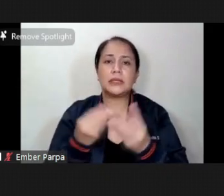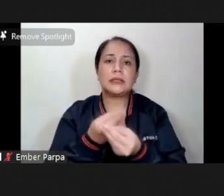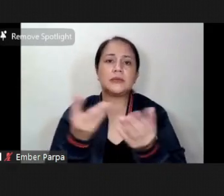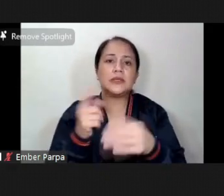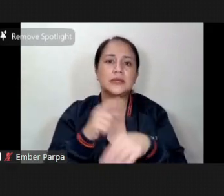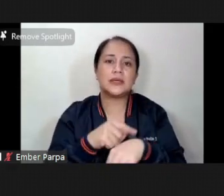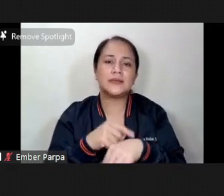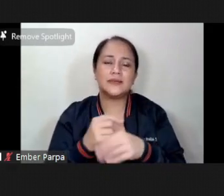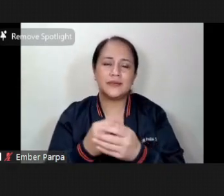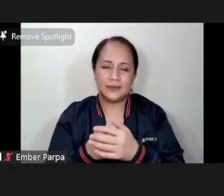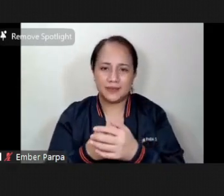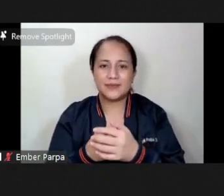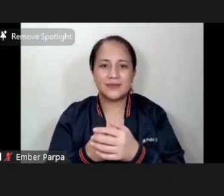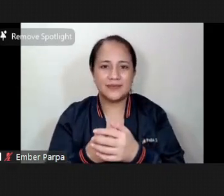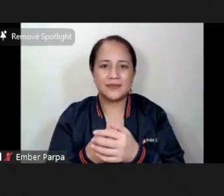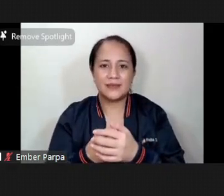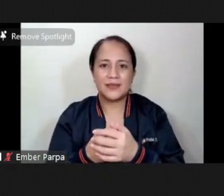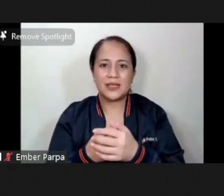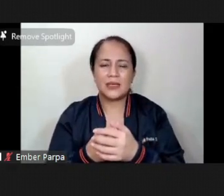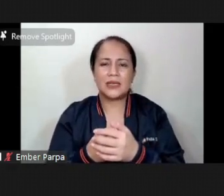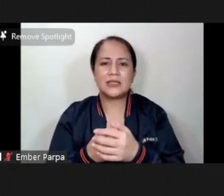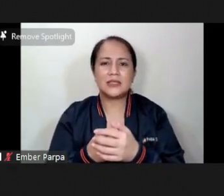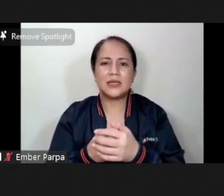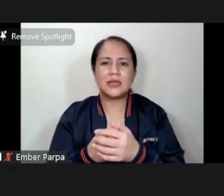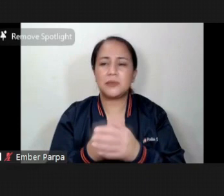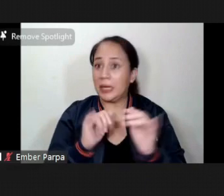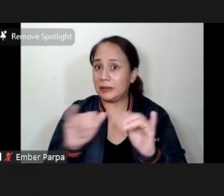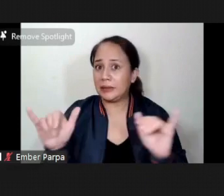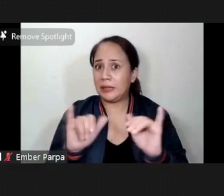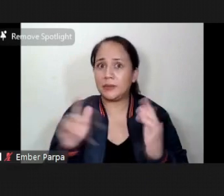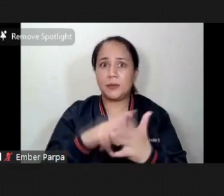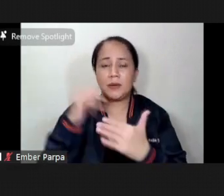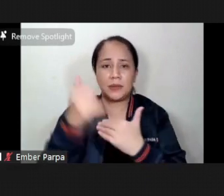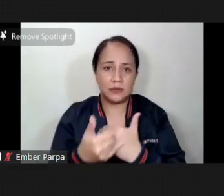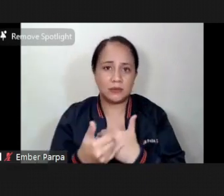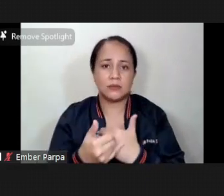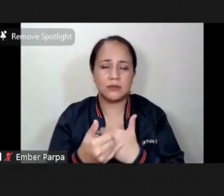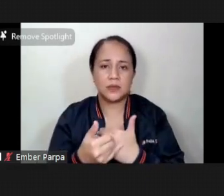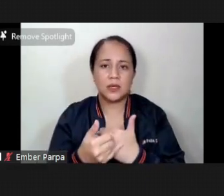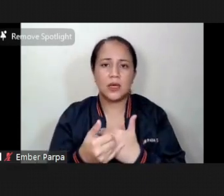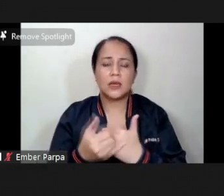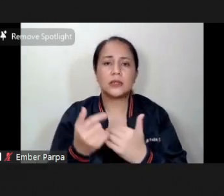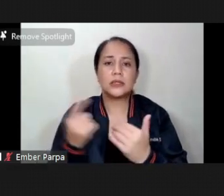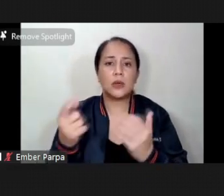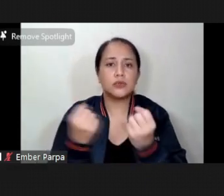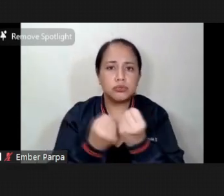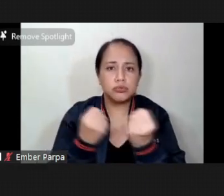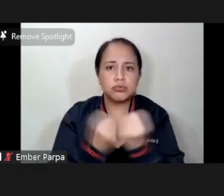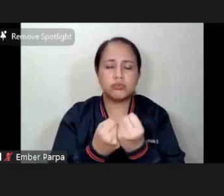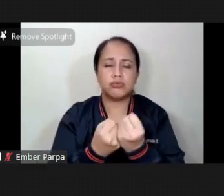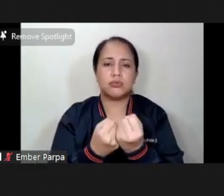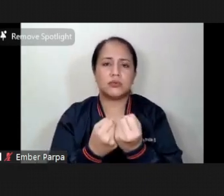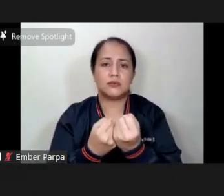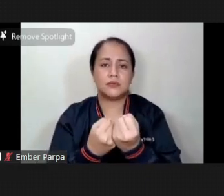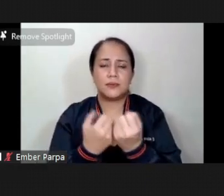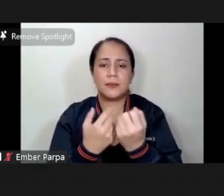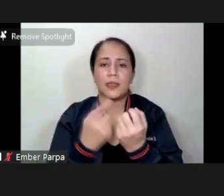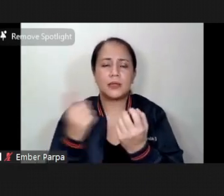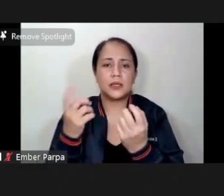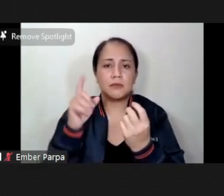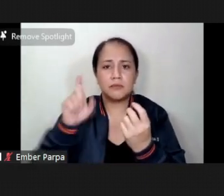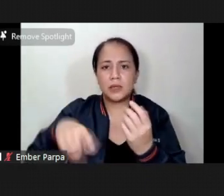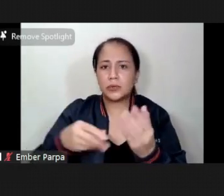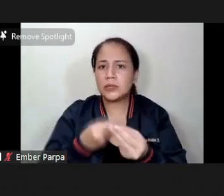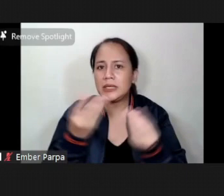sa mga ingana bitaw nga mga project nga kanang ilang suportahan, ilahang hatagan